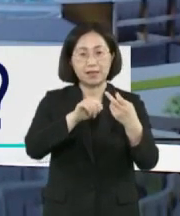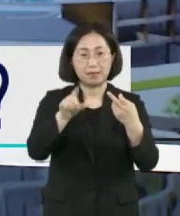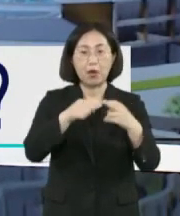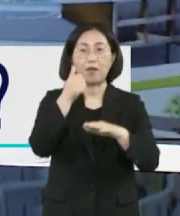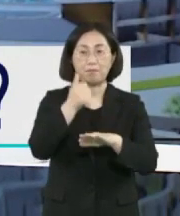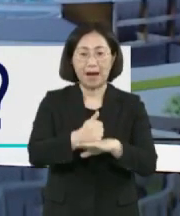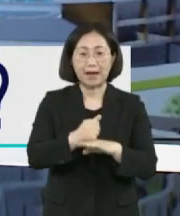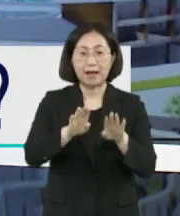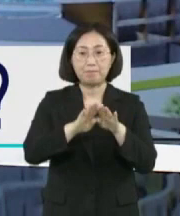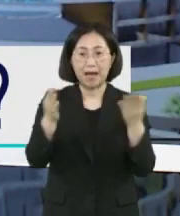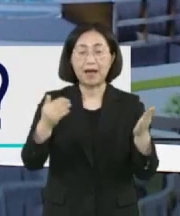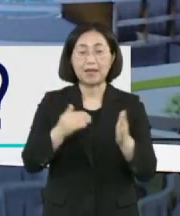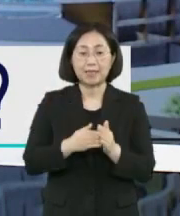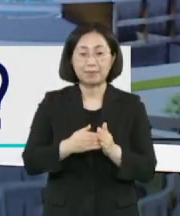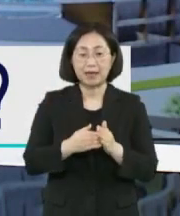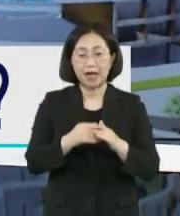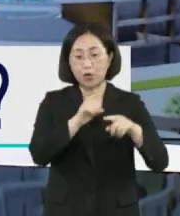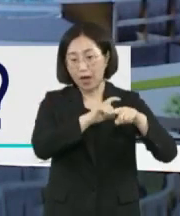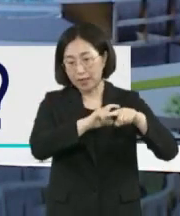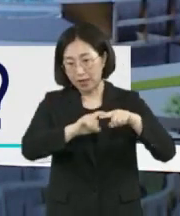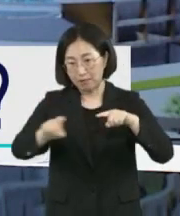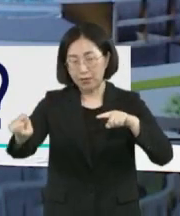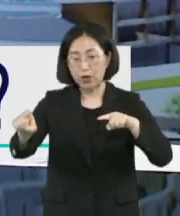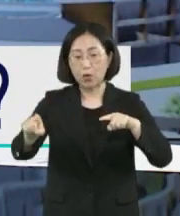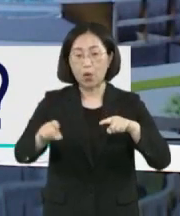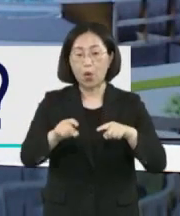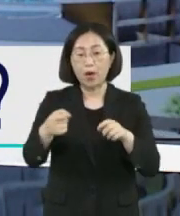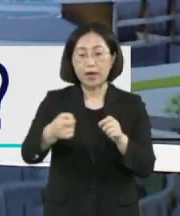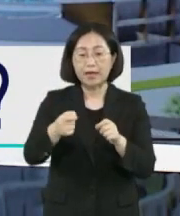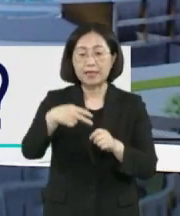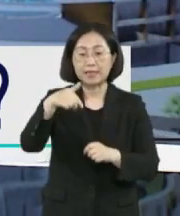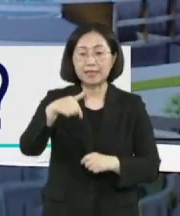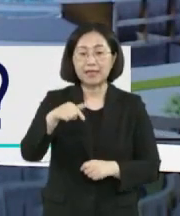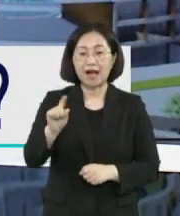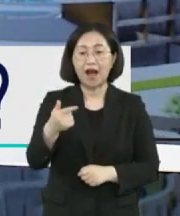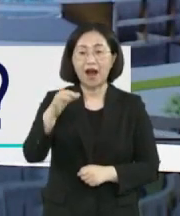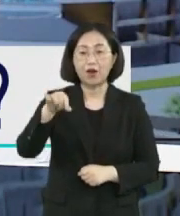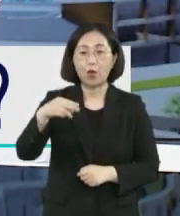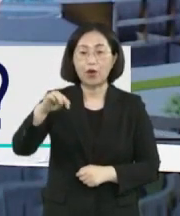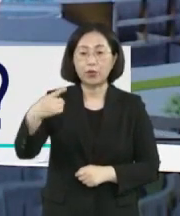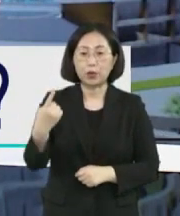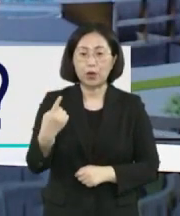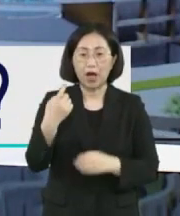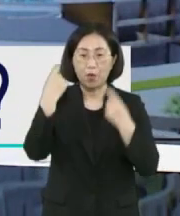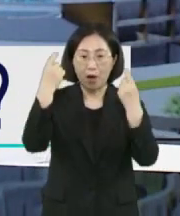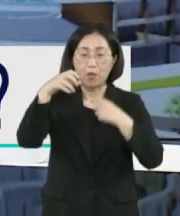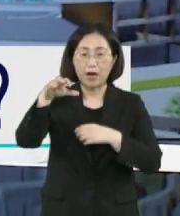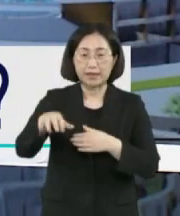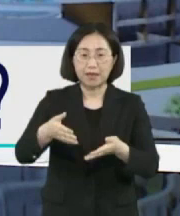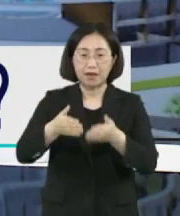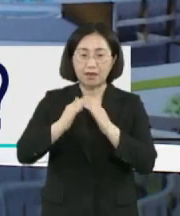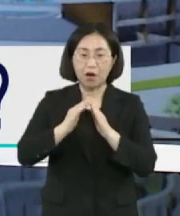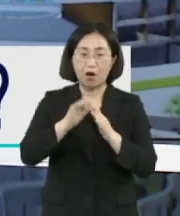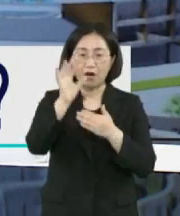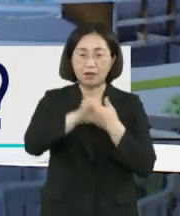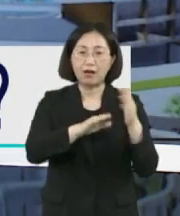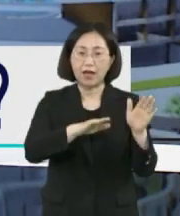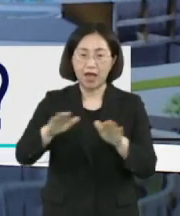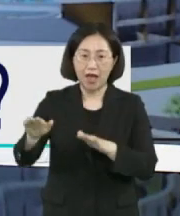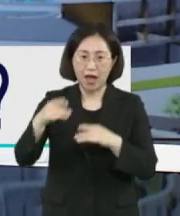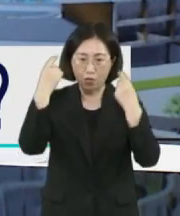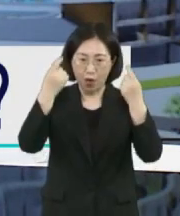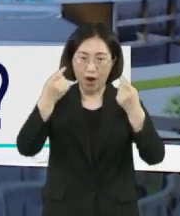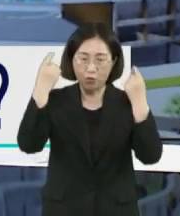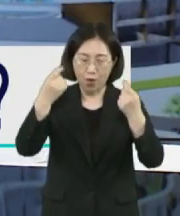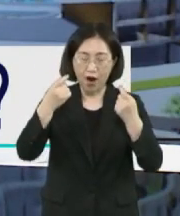연결되는 원산도에 해상 케이블카가 설치되고 인근 서산 간월도에 대규모 관광지가 들어서는 등 서해안 관광 지도가